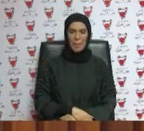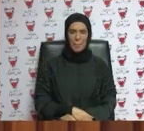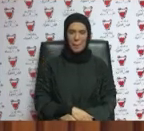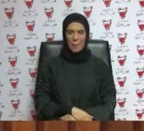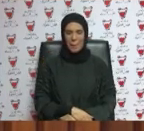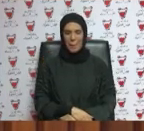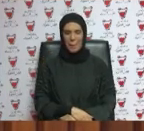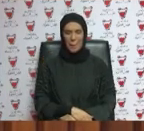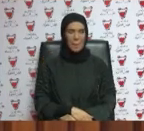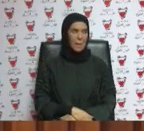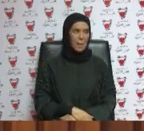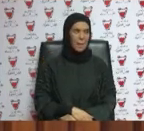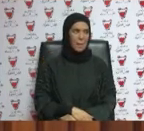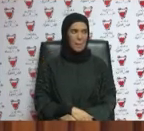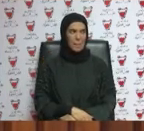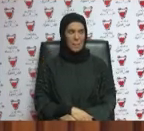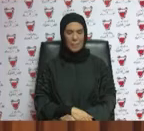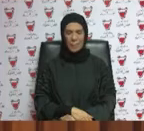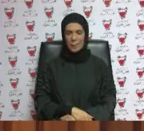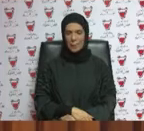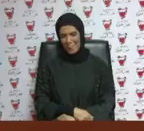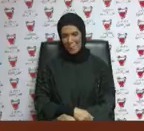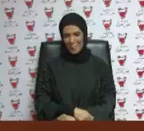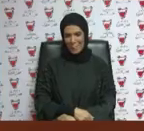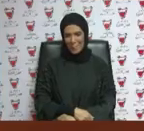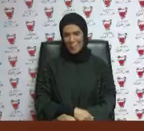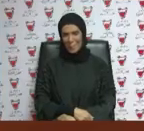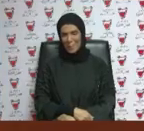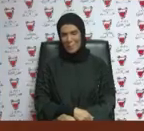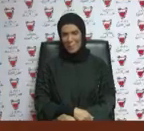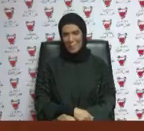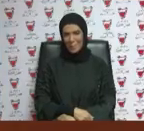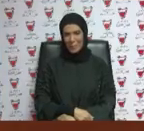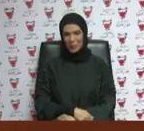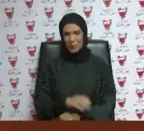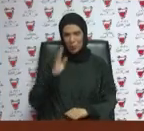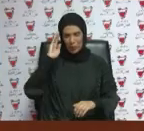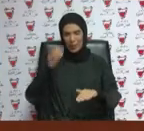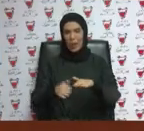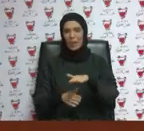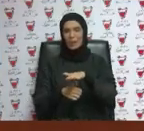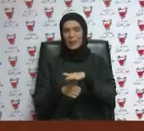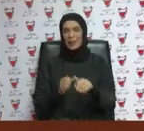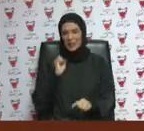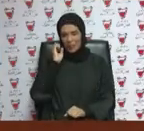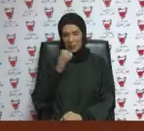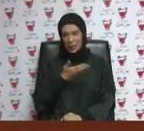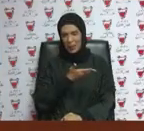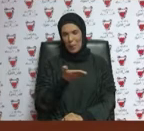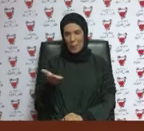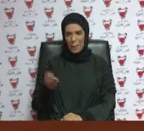شكرا جزيلا. الأخت منى المؤيد. شكرا معالي الرئيس، أسعد الله صباحكم